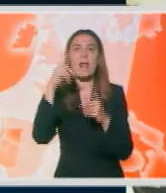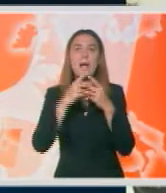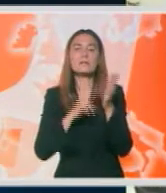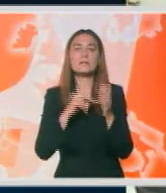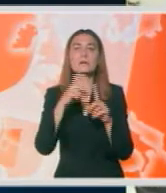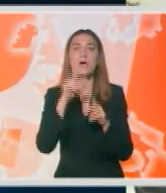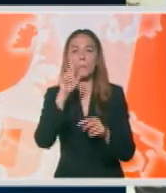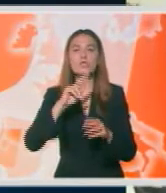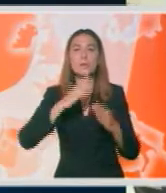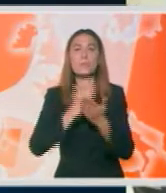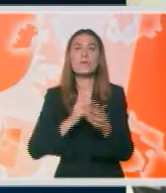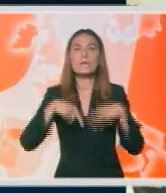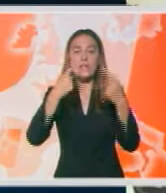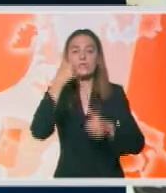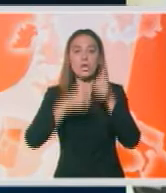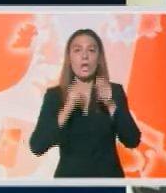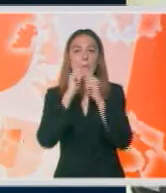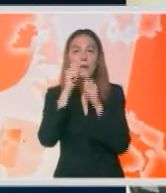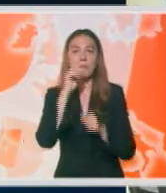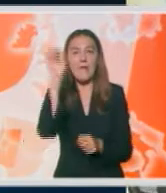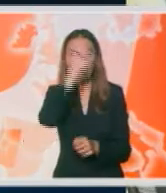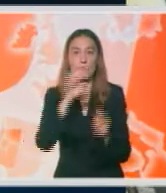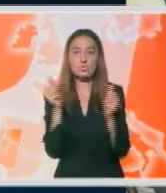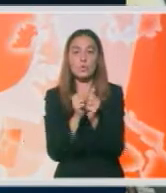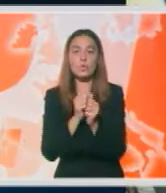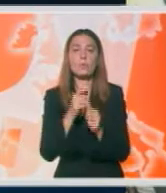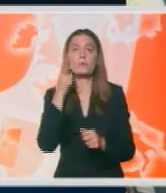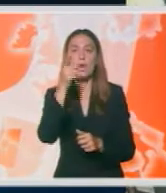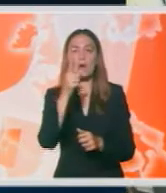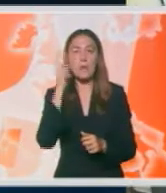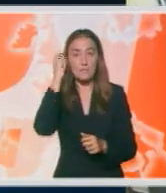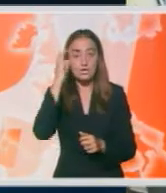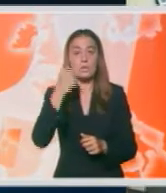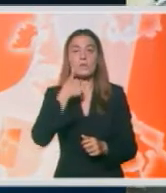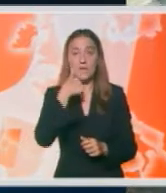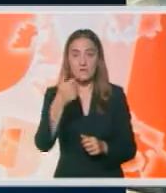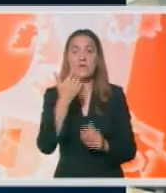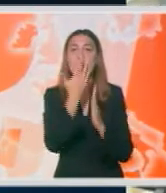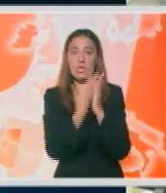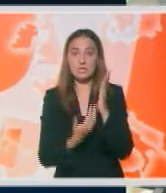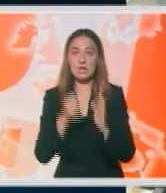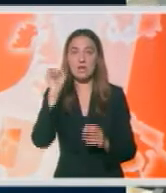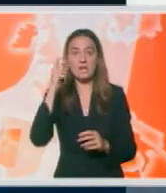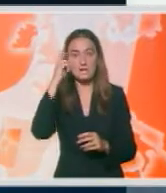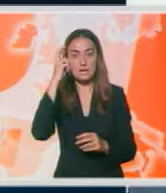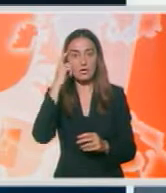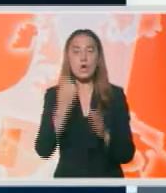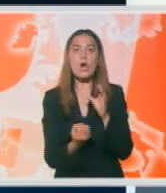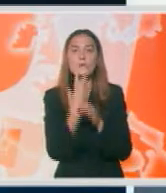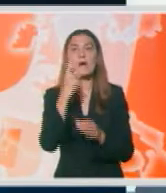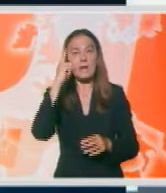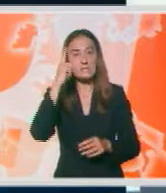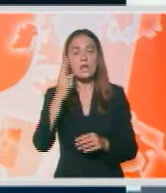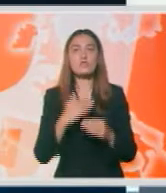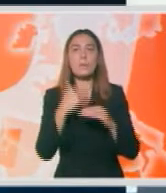bude sledeći kandidat za pregovore sa Evropskom unijom. Kacin je za Podgoričke vijesti ocenio da je Crna Gora ostvarila